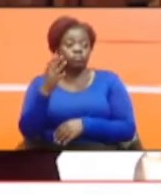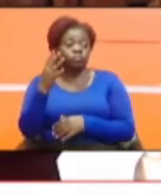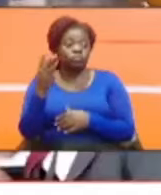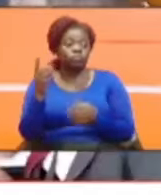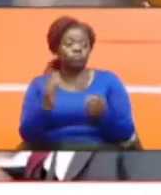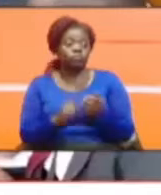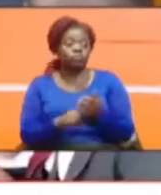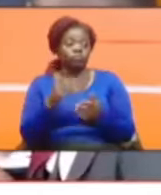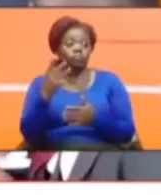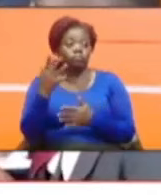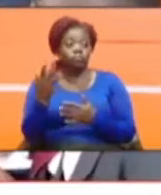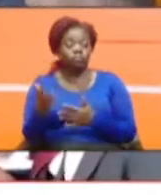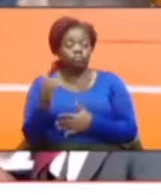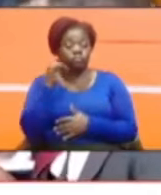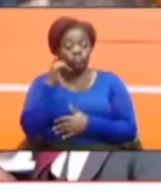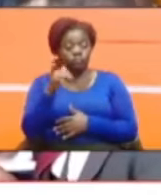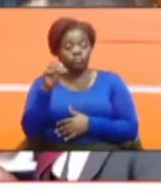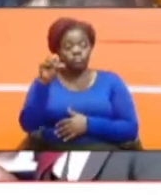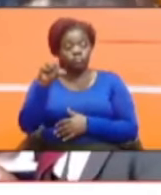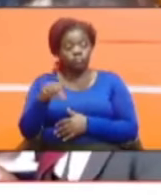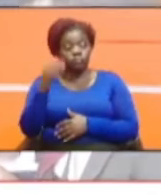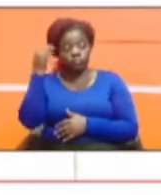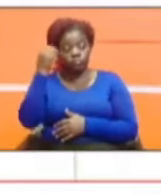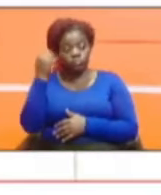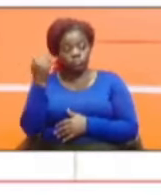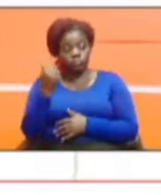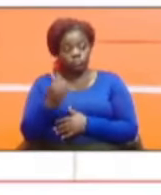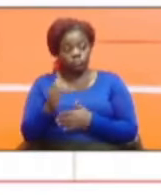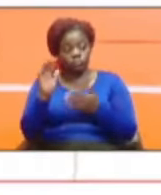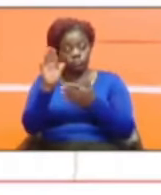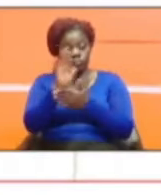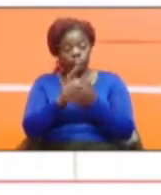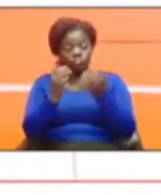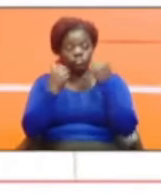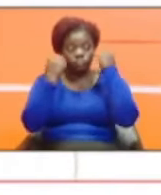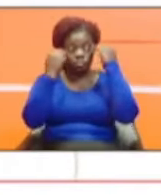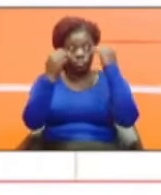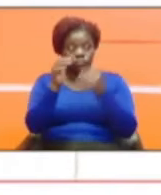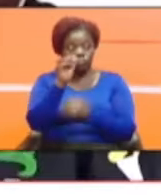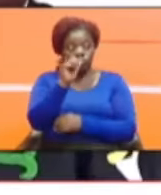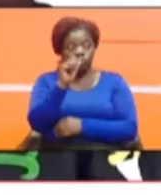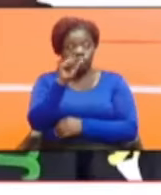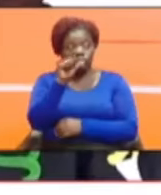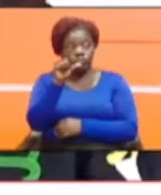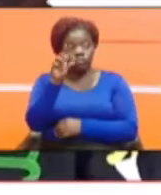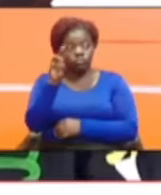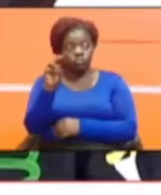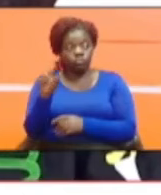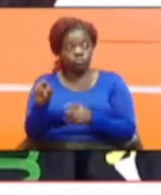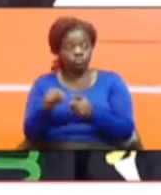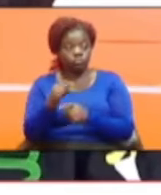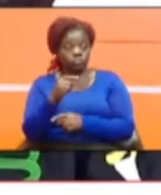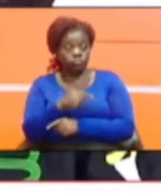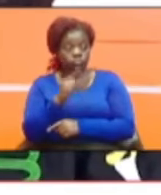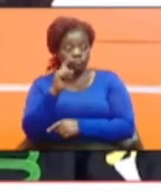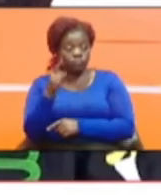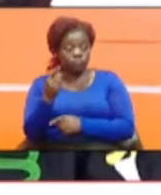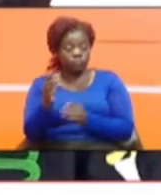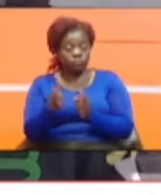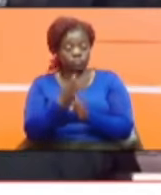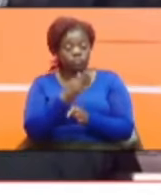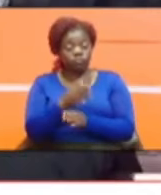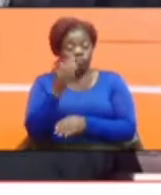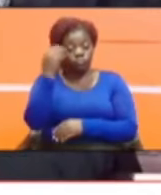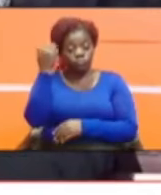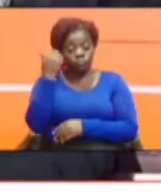received five calls. Bano mwenda babadde mu kkooti ya Mwanga tu mu maaso g'omulamuzi Adams Byalugaba era nga ndya Muhachi asoose kulambika